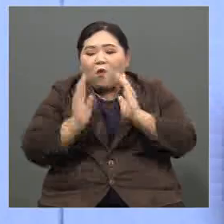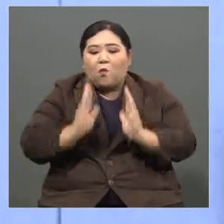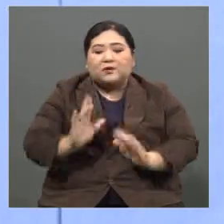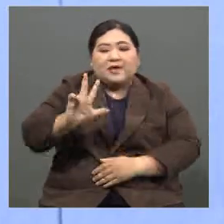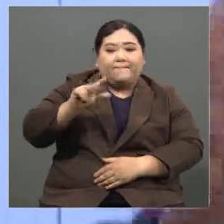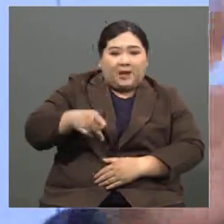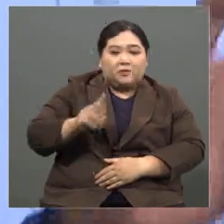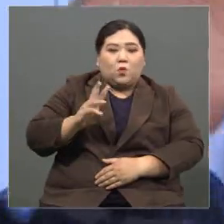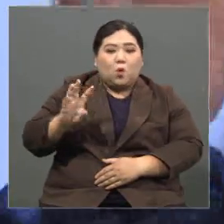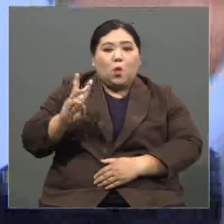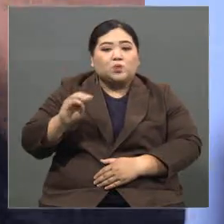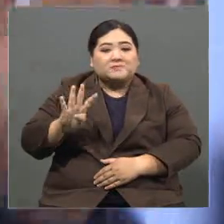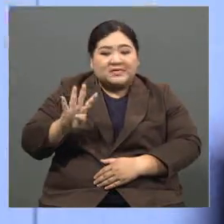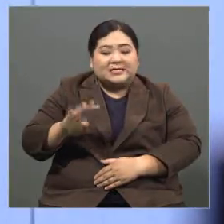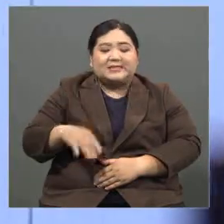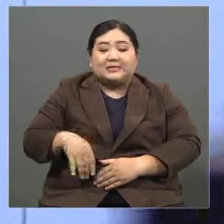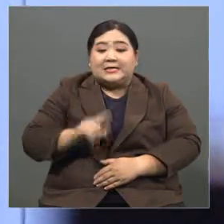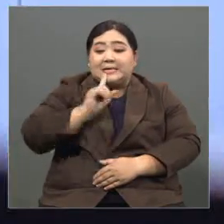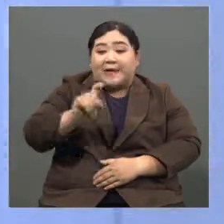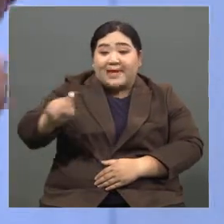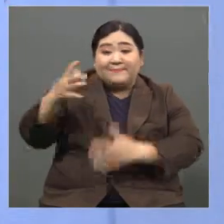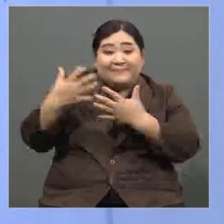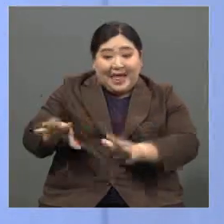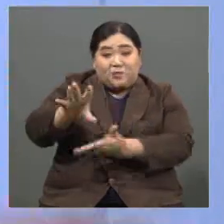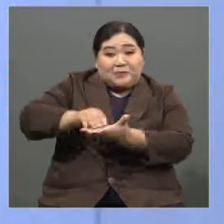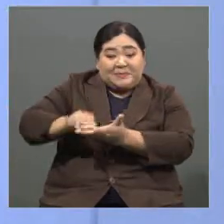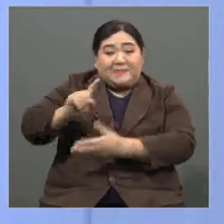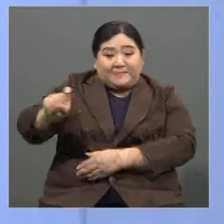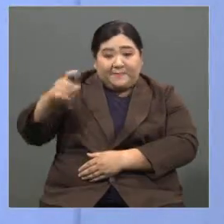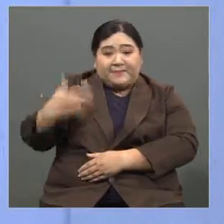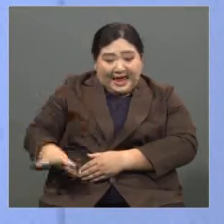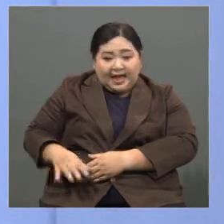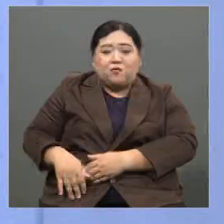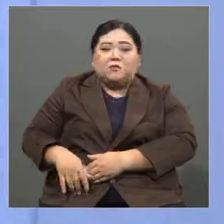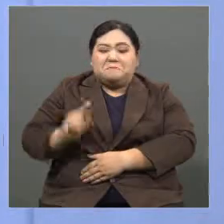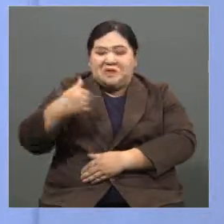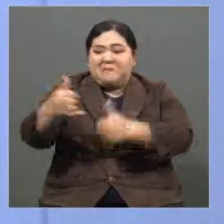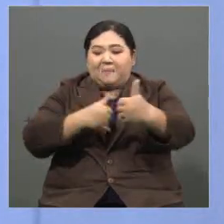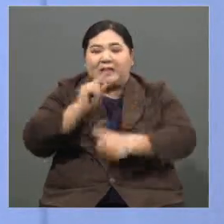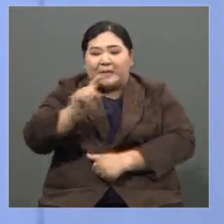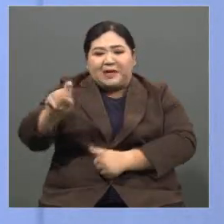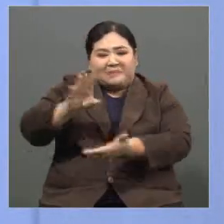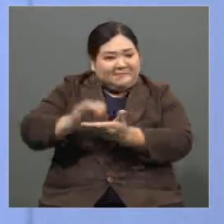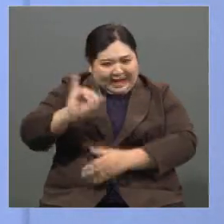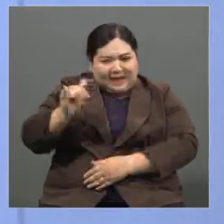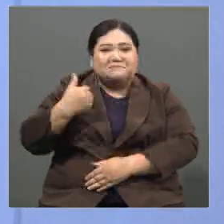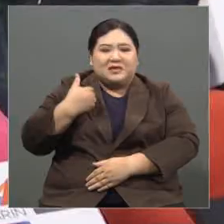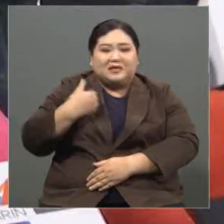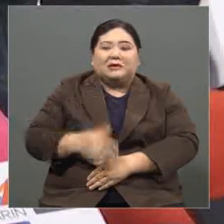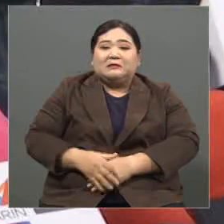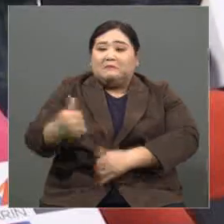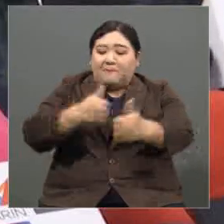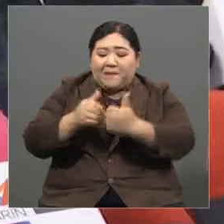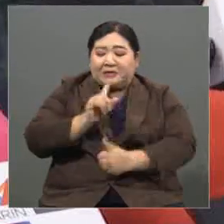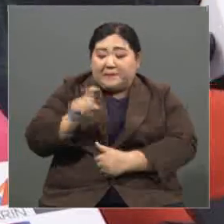มูลค่าความเสียหายเอาเฉพาะที่สอบปากคำแล้วนะฮะที่มาแต่ยังไม่ได้สอบยังมีอีกเท่าไหร่ไม่รู้เฉพาะที่สอบปากคำแล้วก็ปา